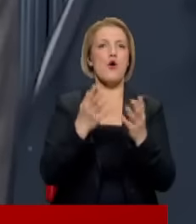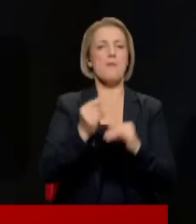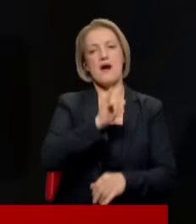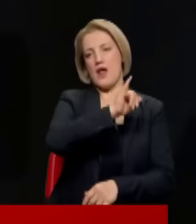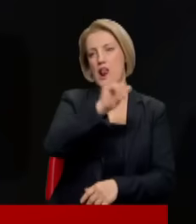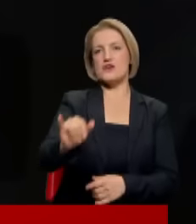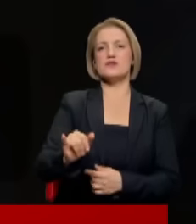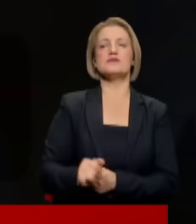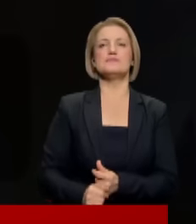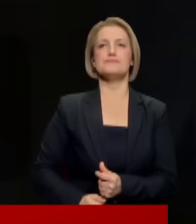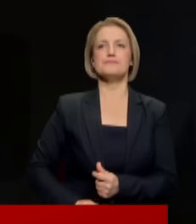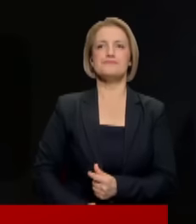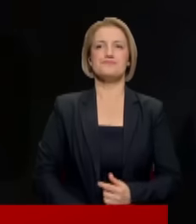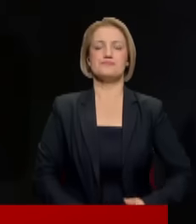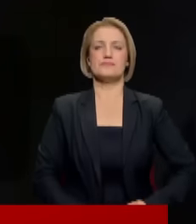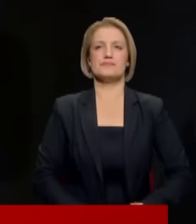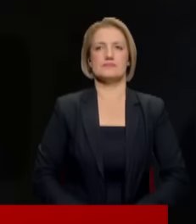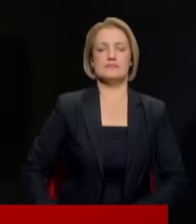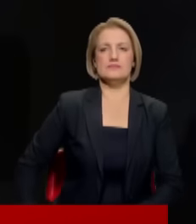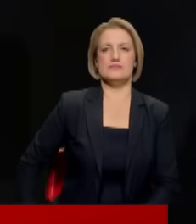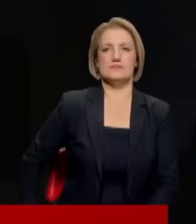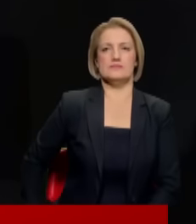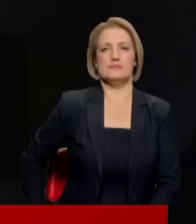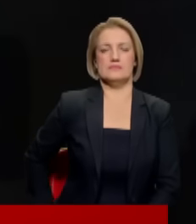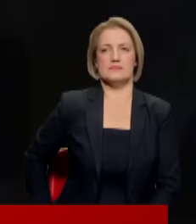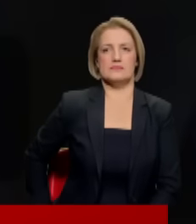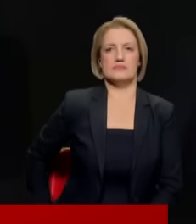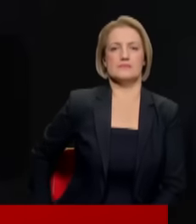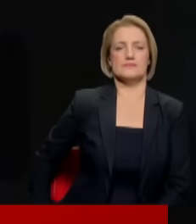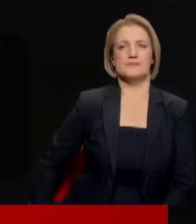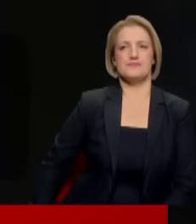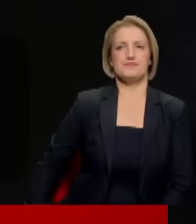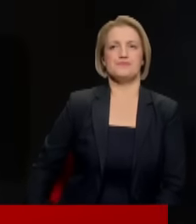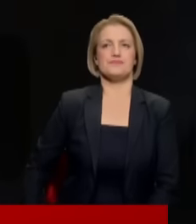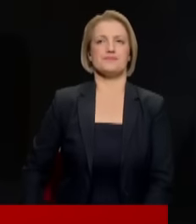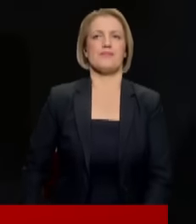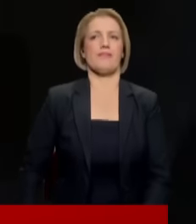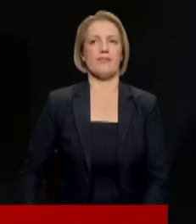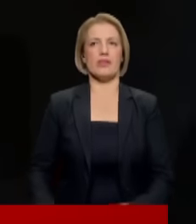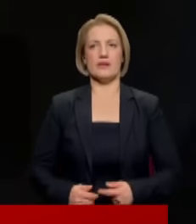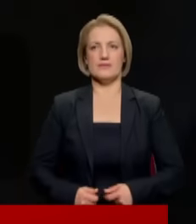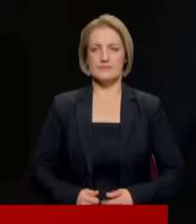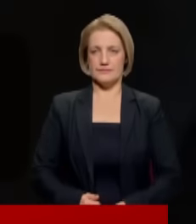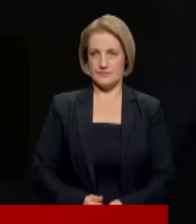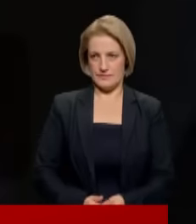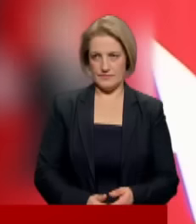eleştirdi Mardin Büyükşehir Belediye Başkanının kim olduğuna Erdoğan değil Mardinliler karar verir